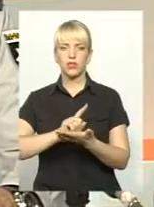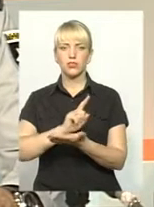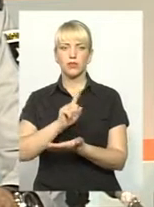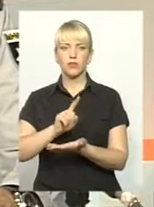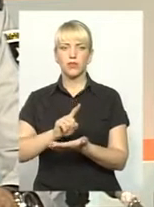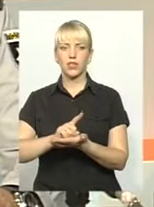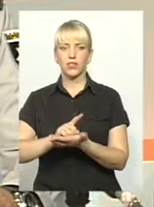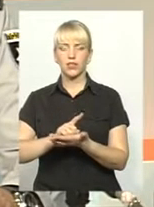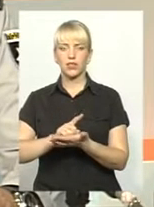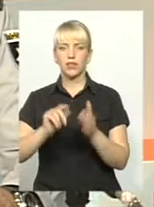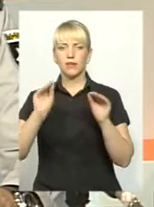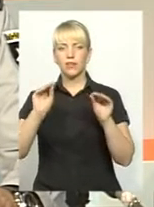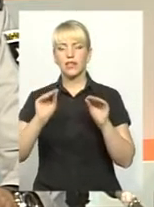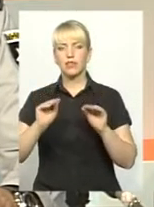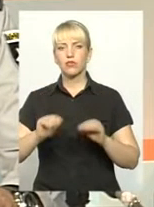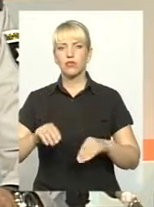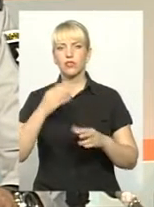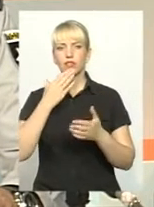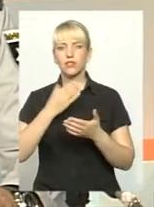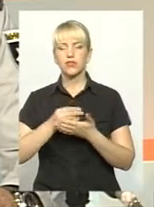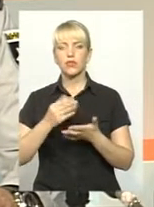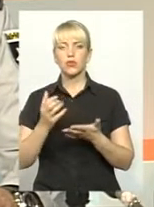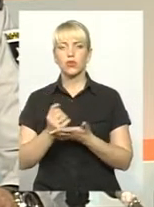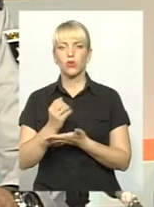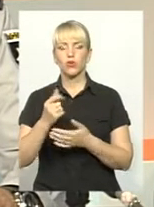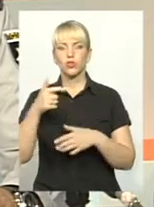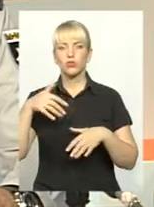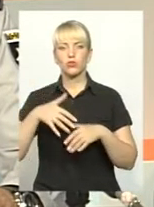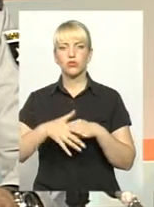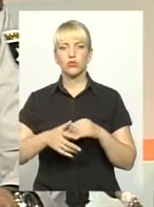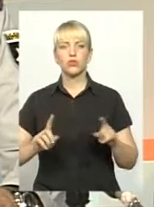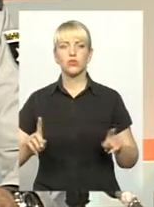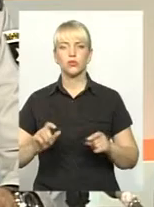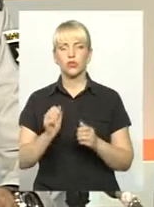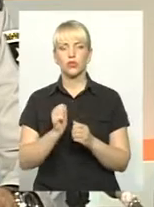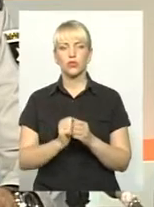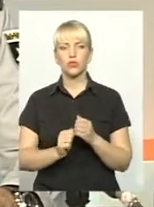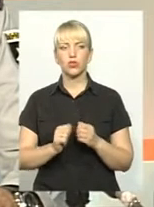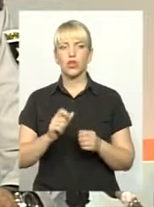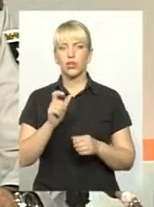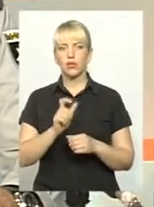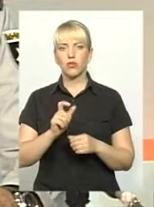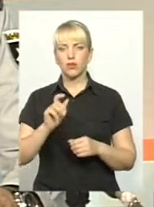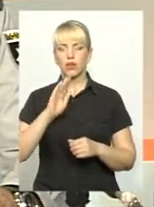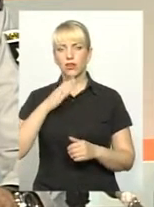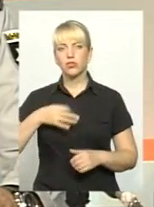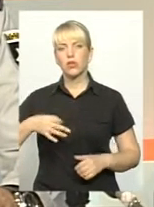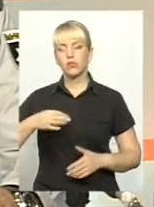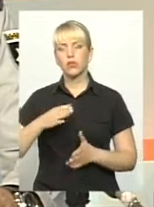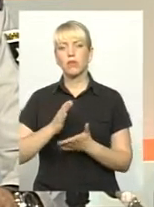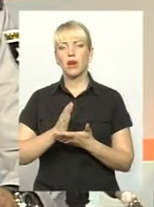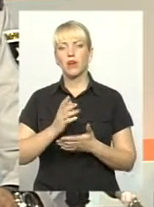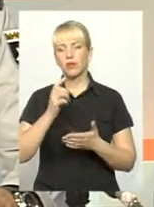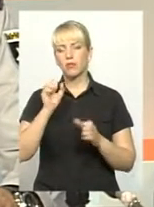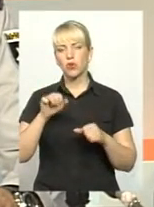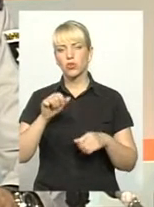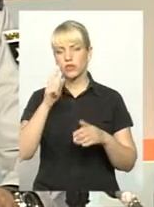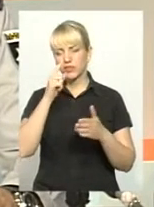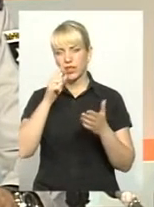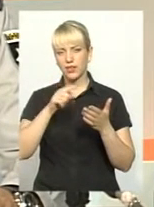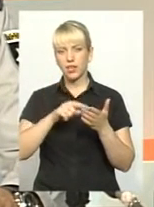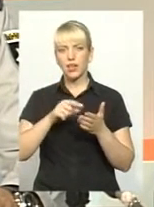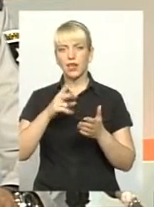зобов'язані декларувати свої доходи. І зрозуміло, що сьогодні кожен мешканець нашої області має можливість зайти на сайт і